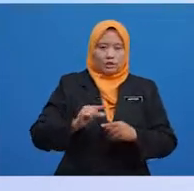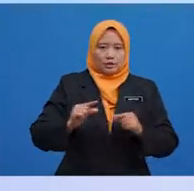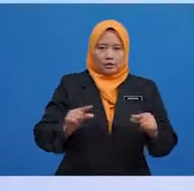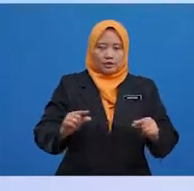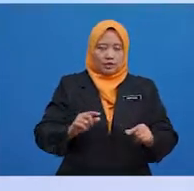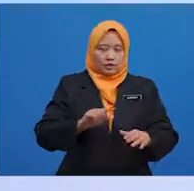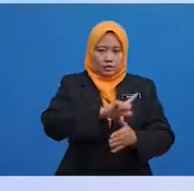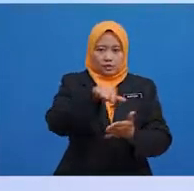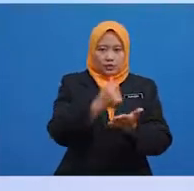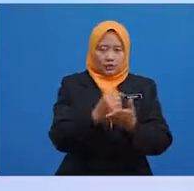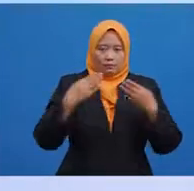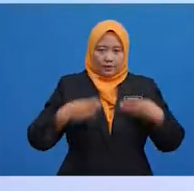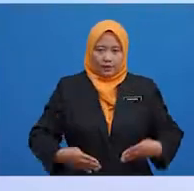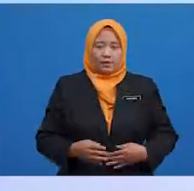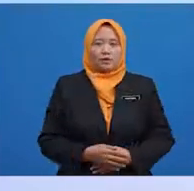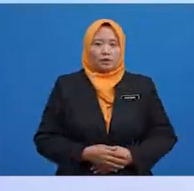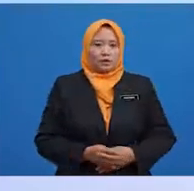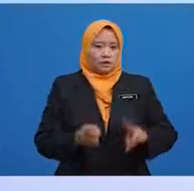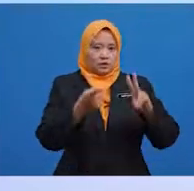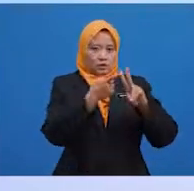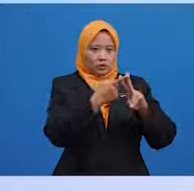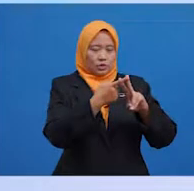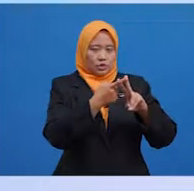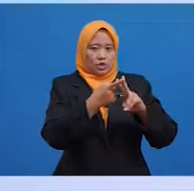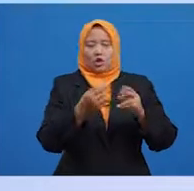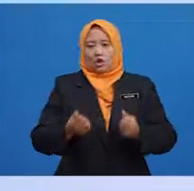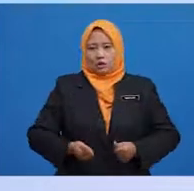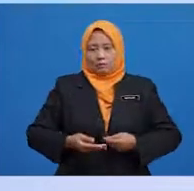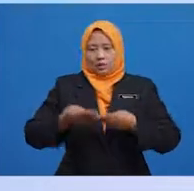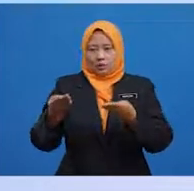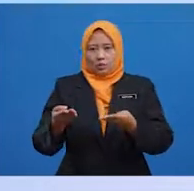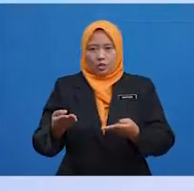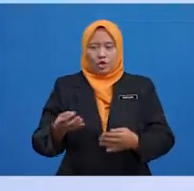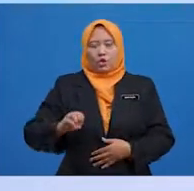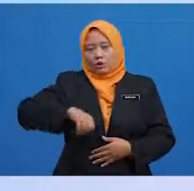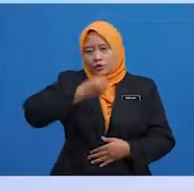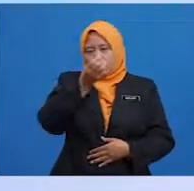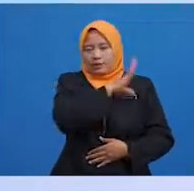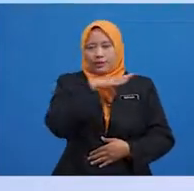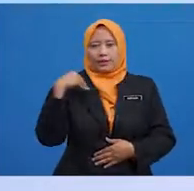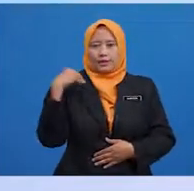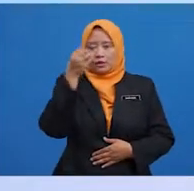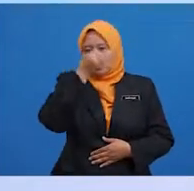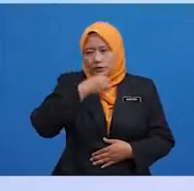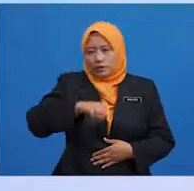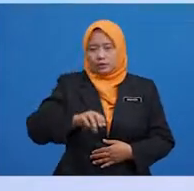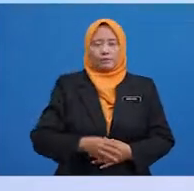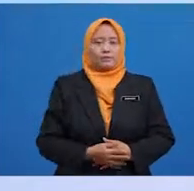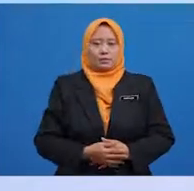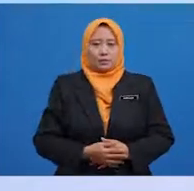2. Mengangkut oksigen dan karbon dioksida. 3. Mengangkut